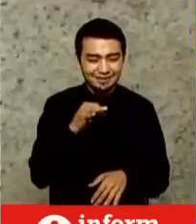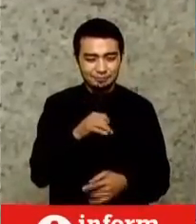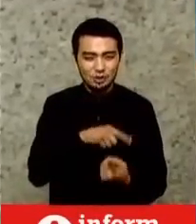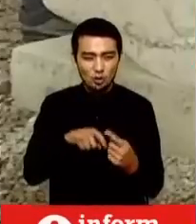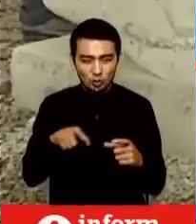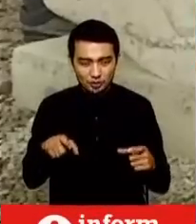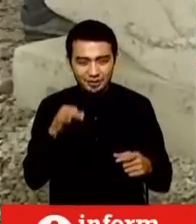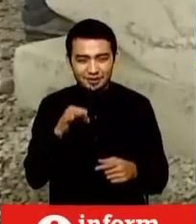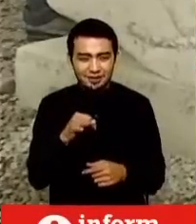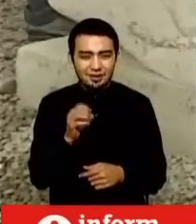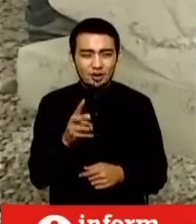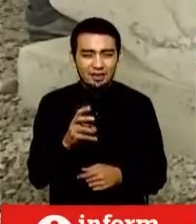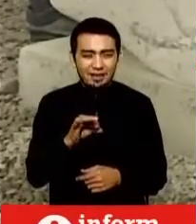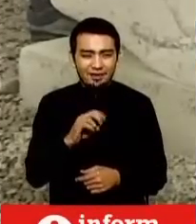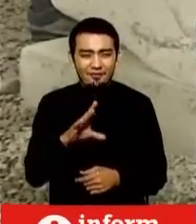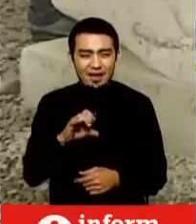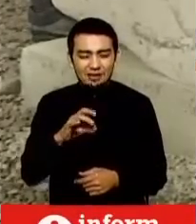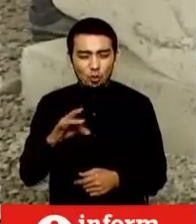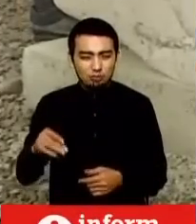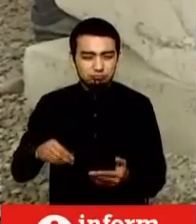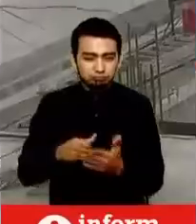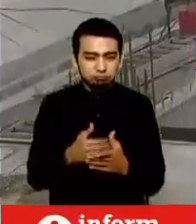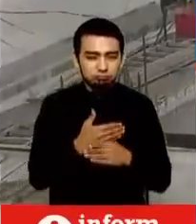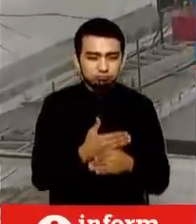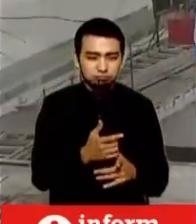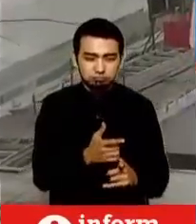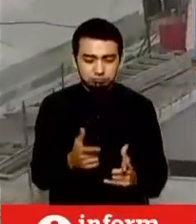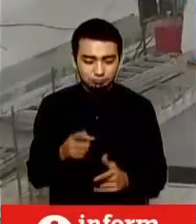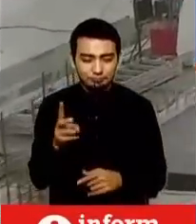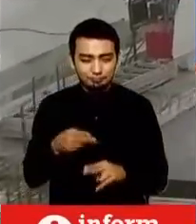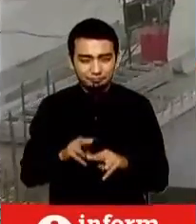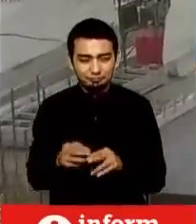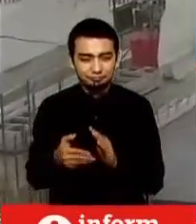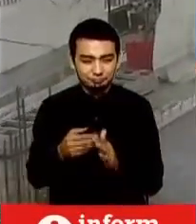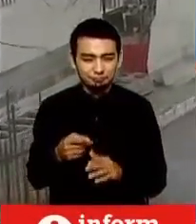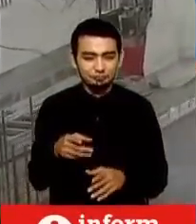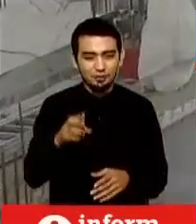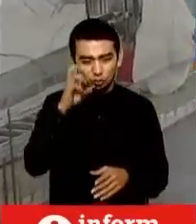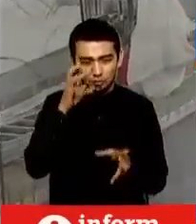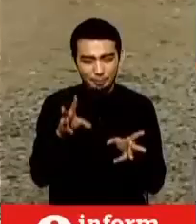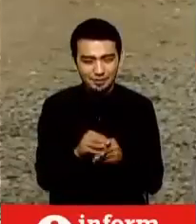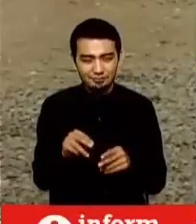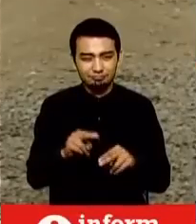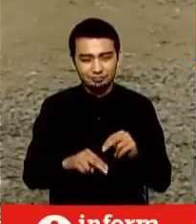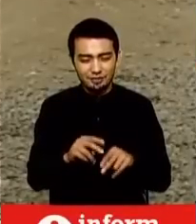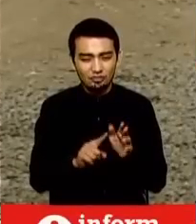мен меценаттарды жайлы мектеп жобасының аясында оқушылар үшін қолайлы білім ордаларын салу туралы ұсыныс айтқан. Өйткені бізде жыл